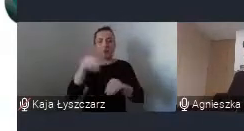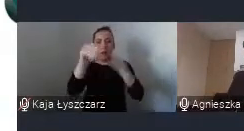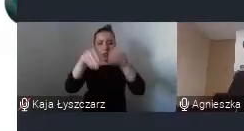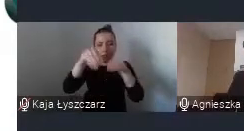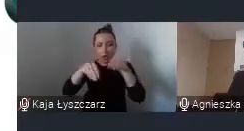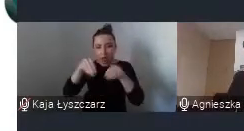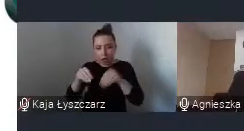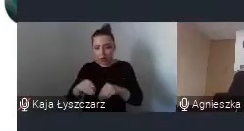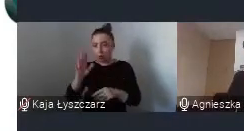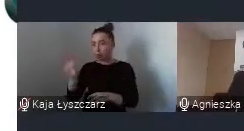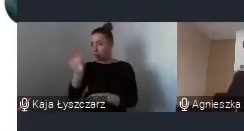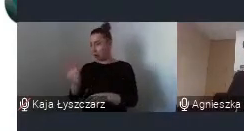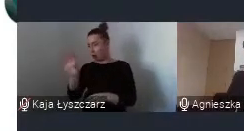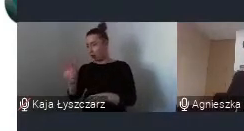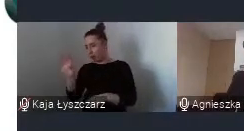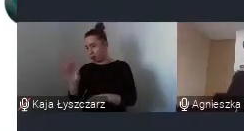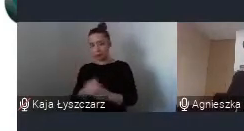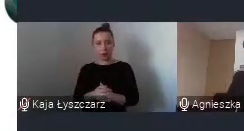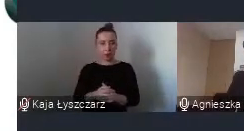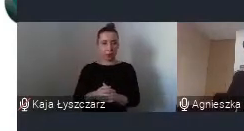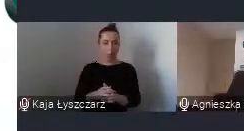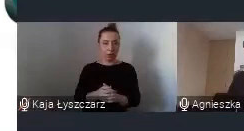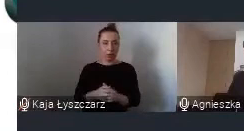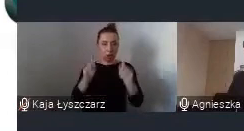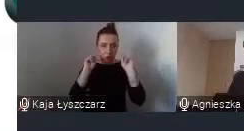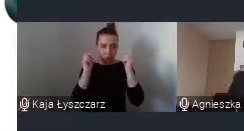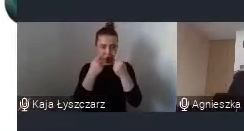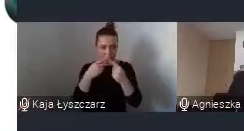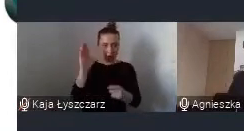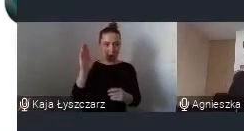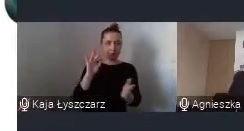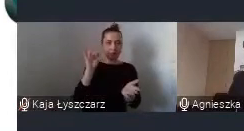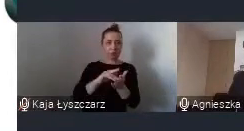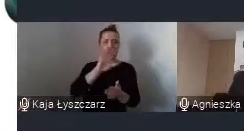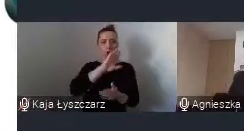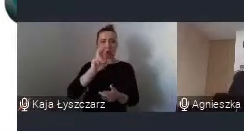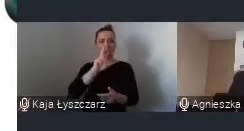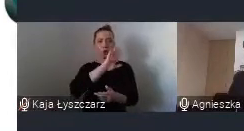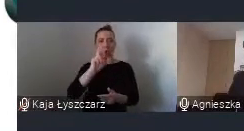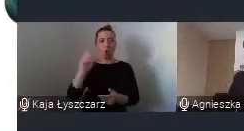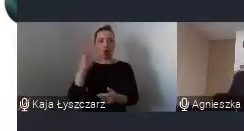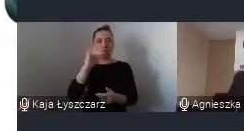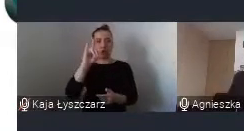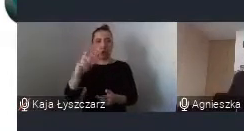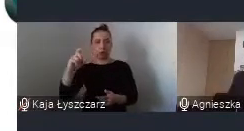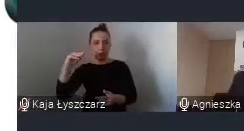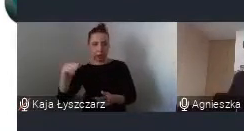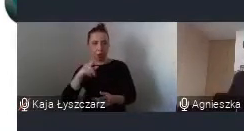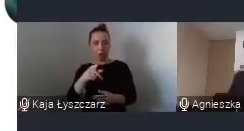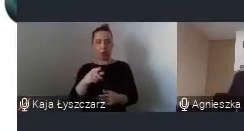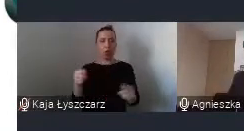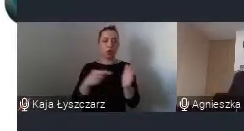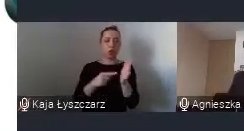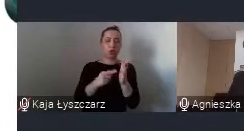monitoring. Koledzy na Słowacji w Koszycach prowadzą projekt, który dotyczy właśnie kultury